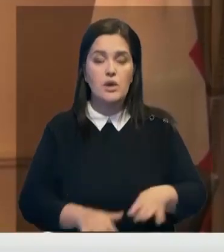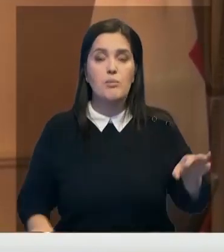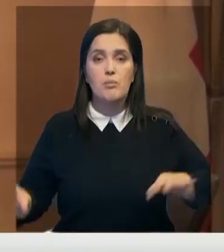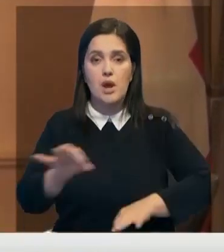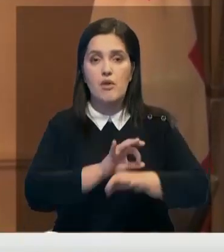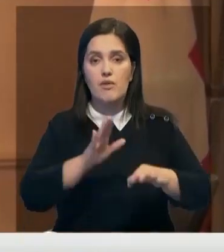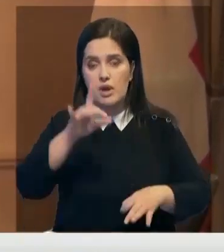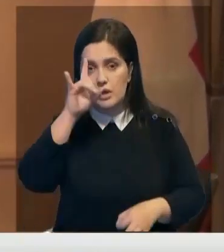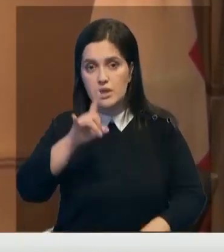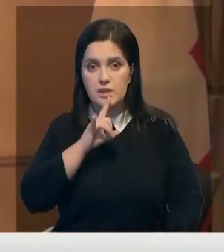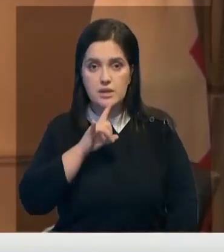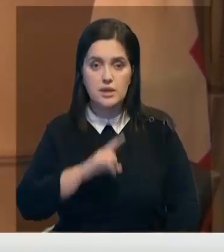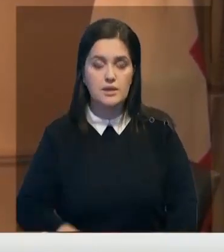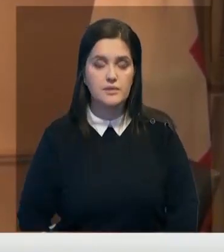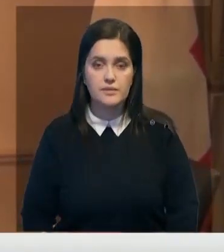в Казахстане.